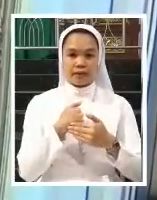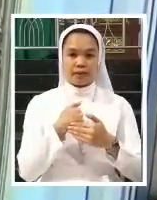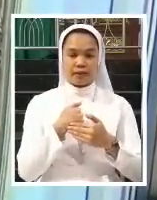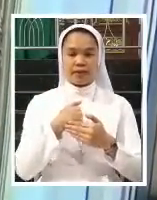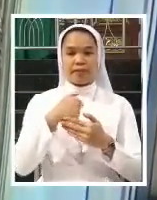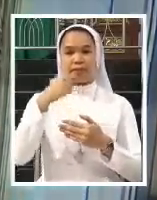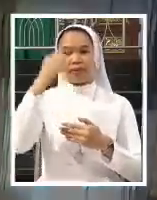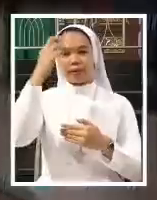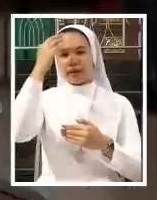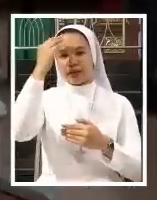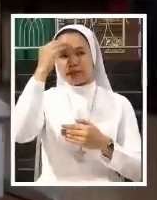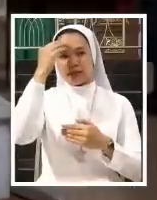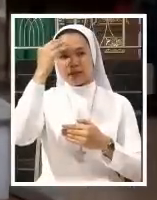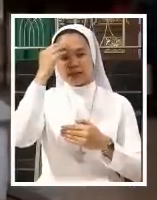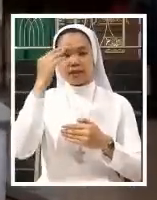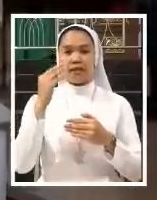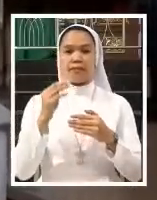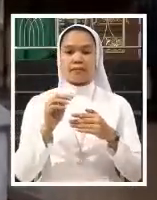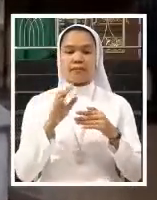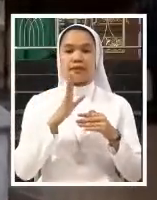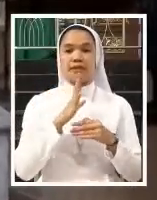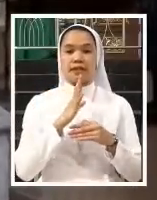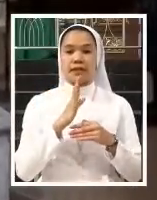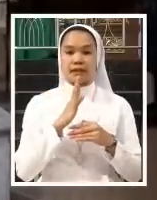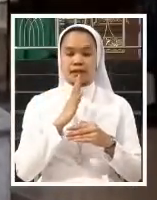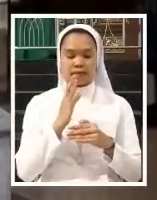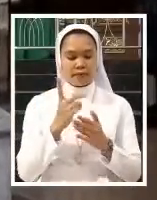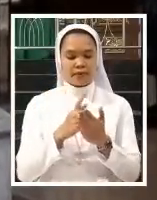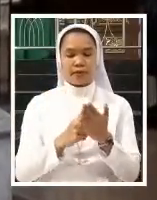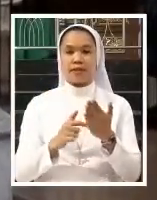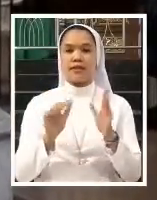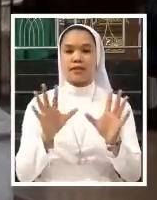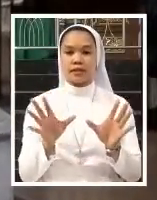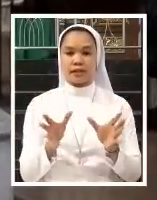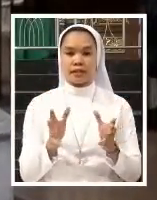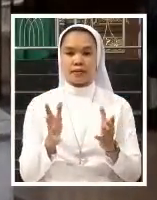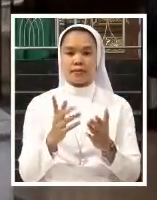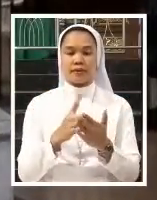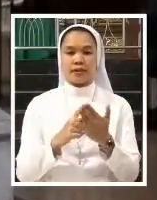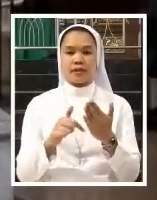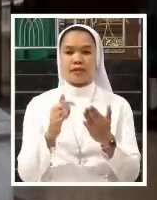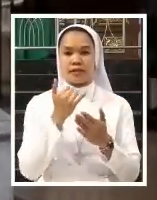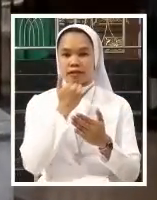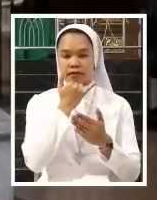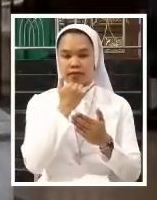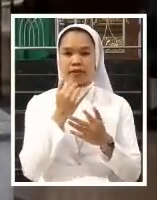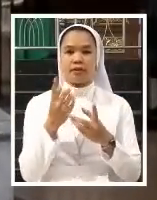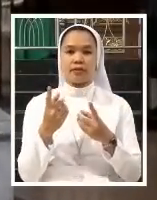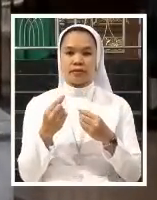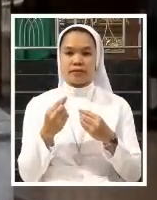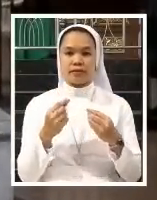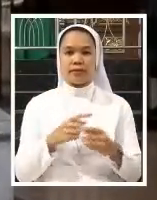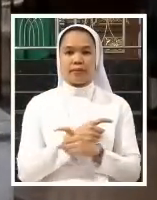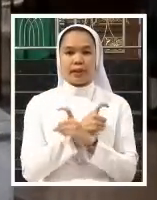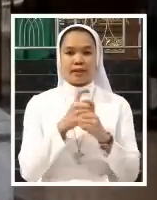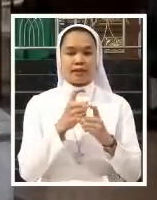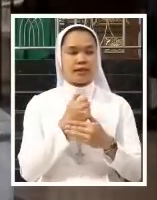nin makuri, sa isip, sa tataramon, sa gibo, asin sa kapabayaan.